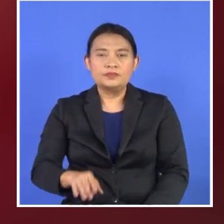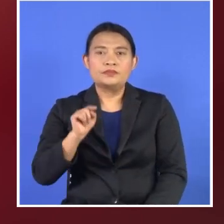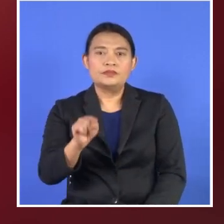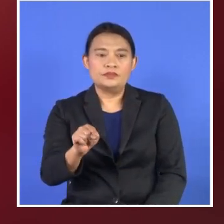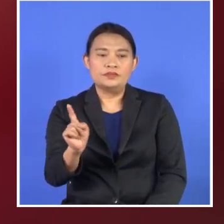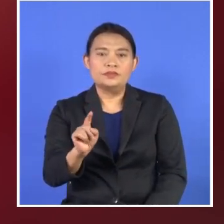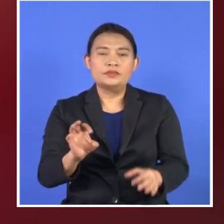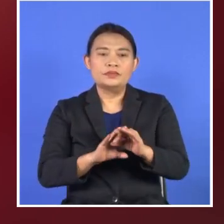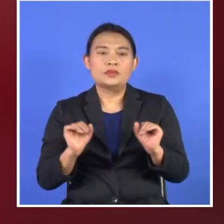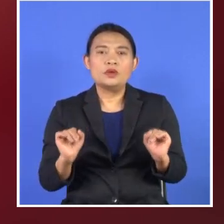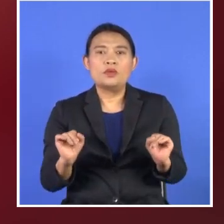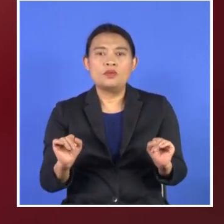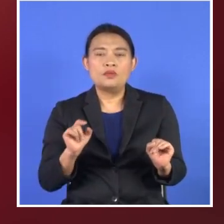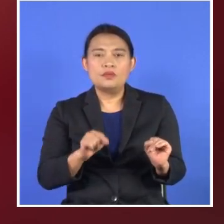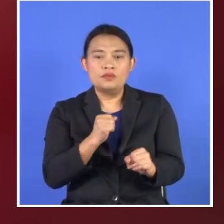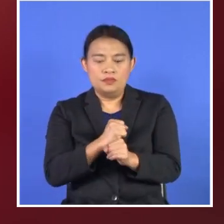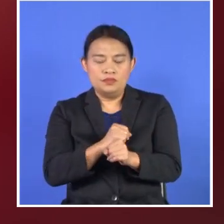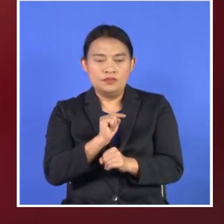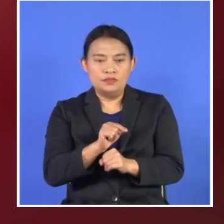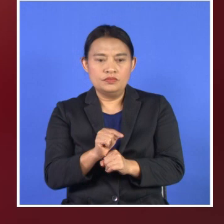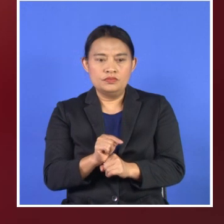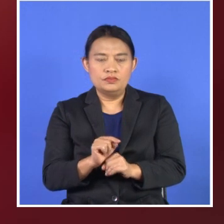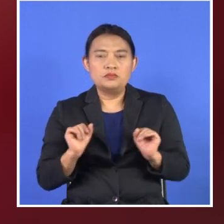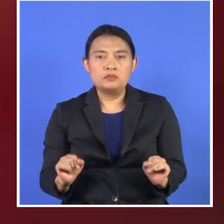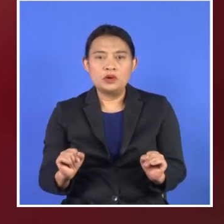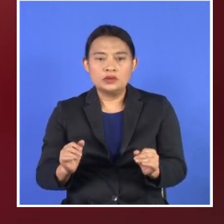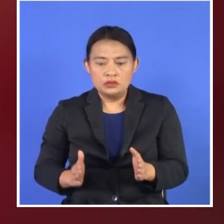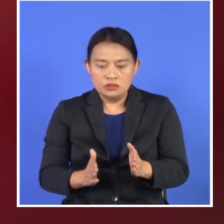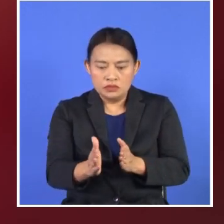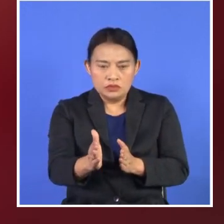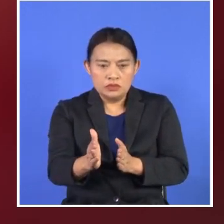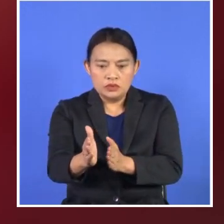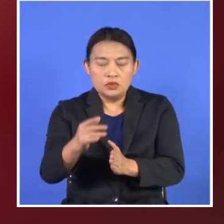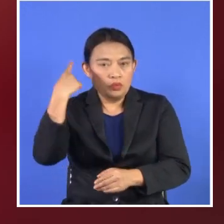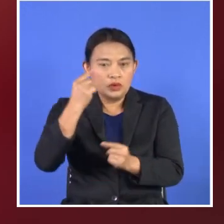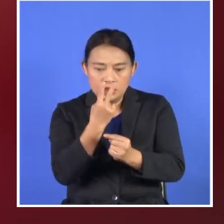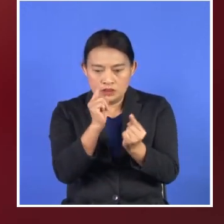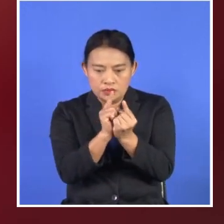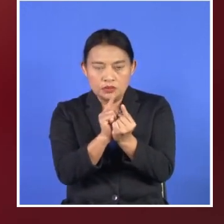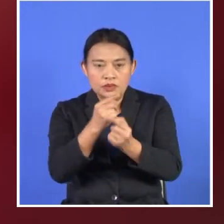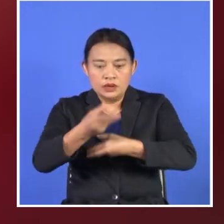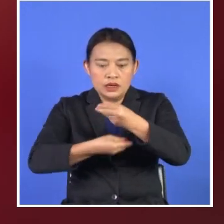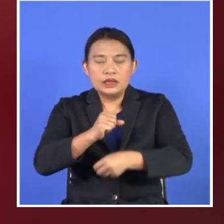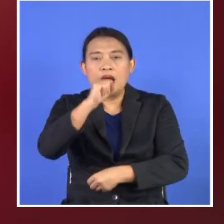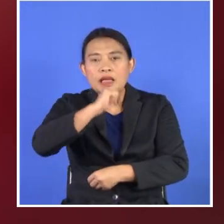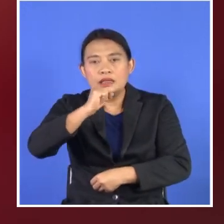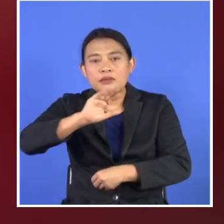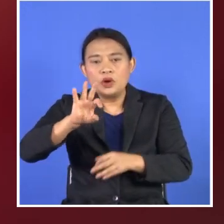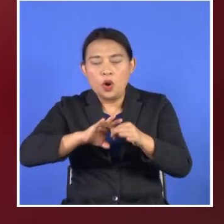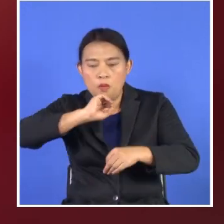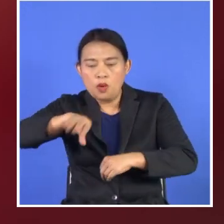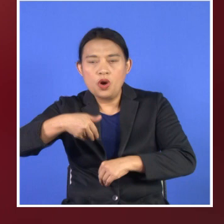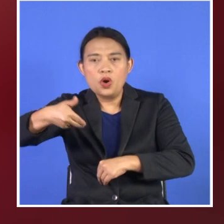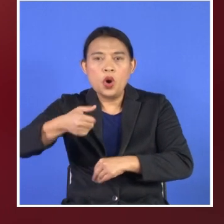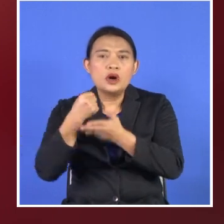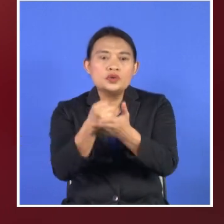เดอร์นะคะที่เป็นพลเมืองดีขี่มอเตอร์ไซค์2คันเจอผู้เสียหายที่เป็นหญิงสาวเขาเป็นพนักงานร้านขายไอติมอะค่ะร้องขอความช่วยเหลืออยู่ข้างถนนแล้